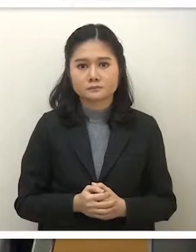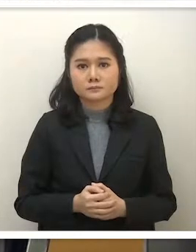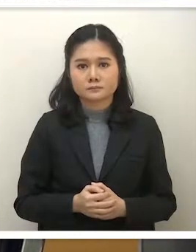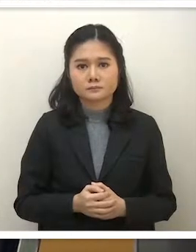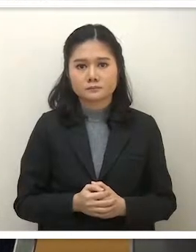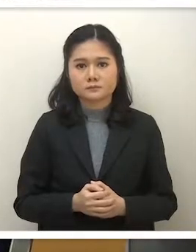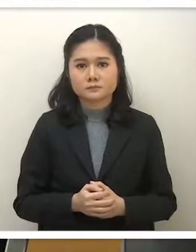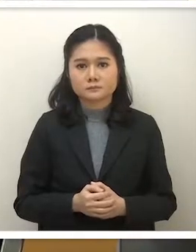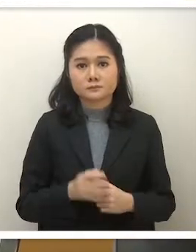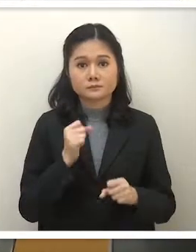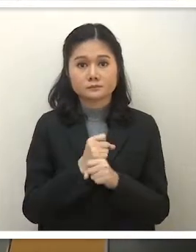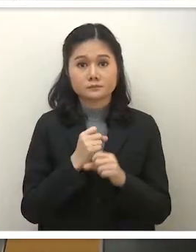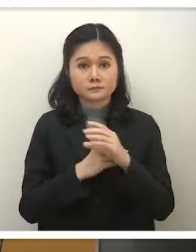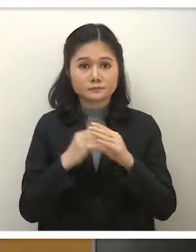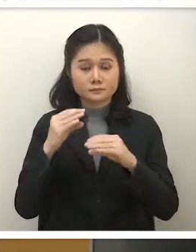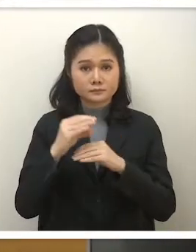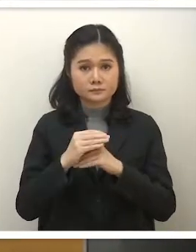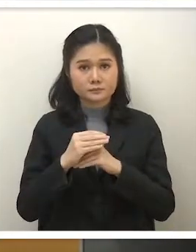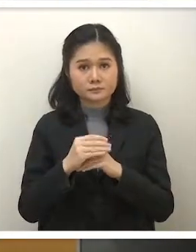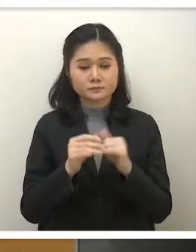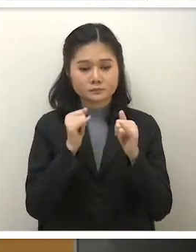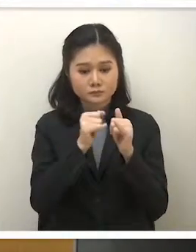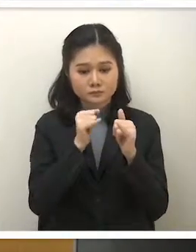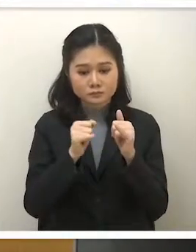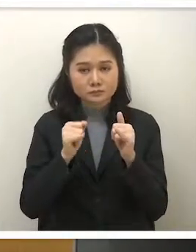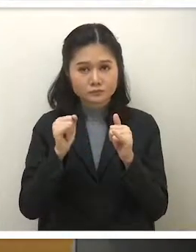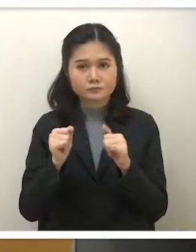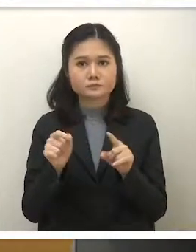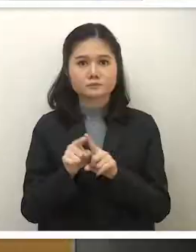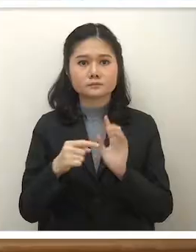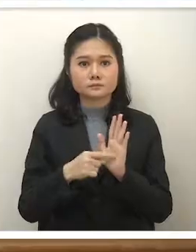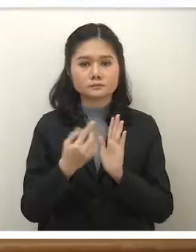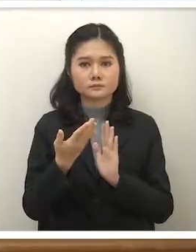แล้วก็จะเดินโครงจุดไปเรื่อยๆแบบนี้นะครับ